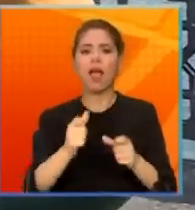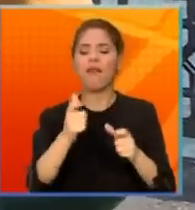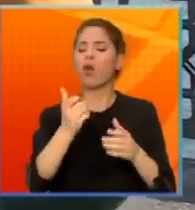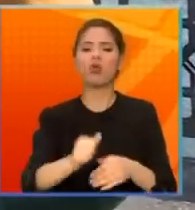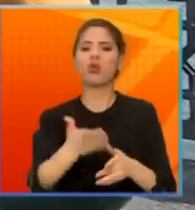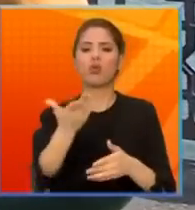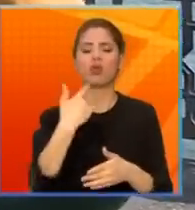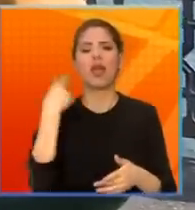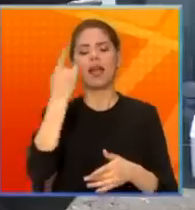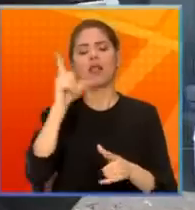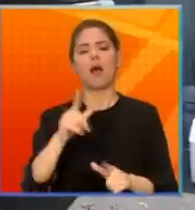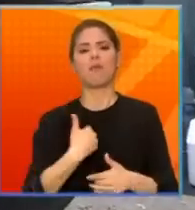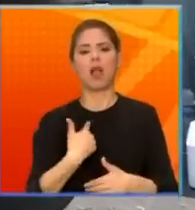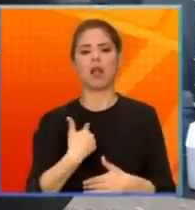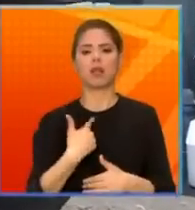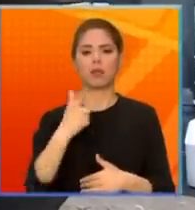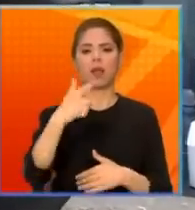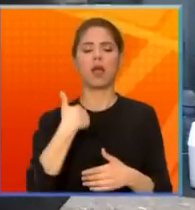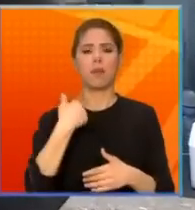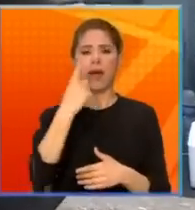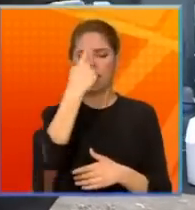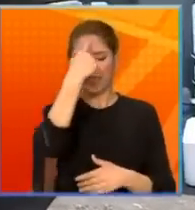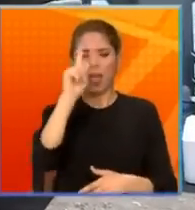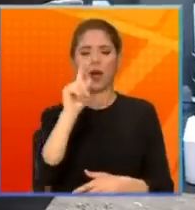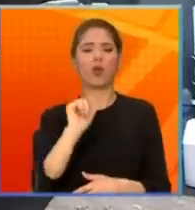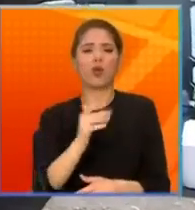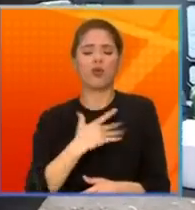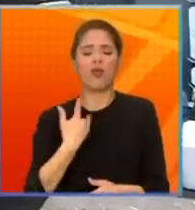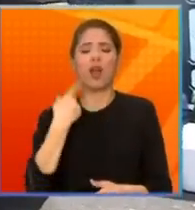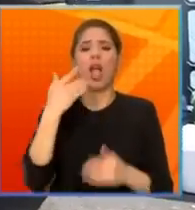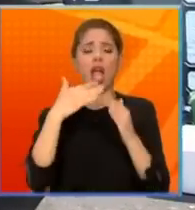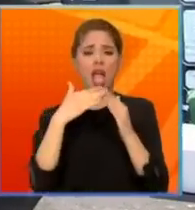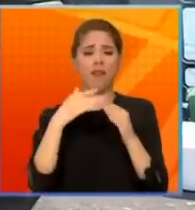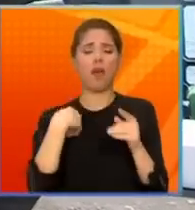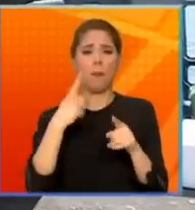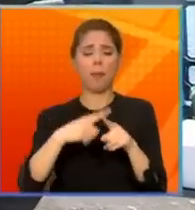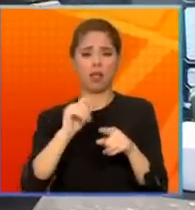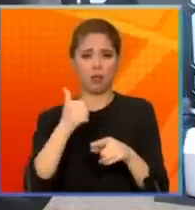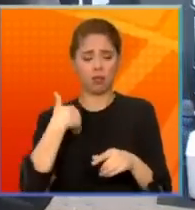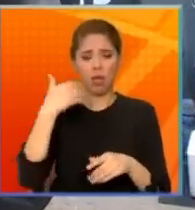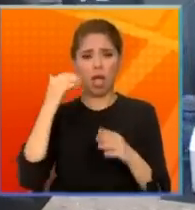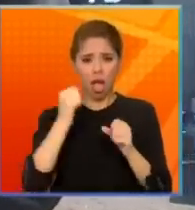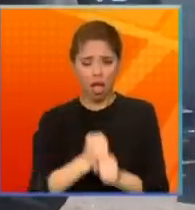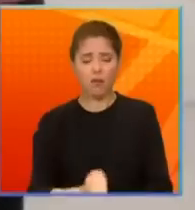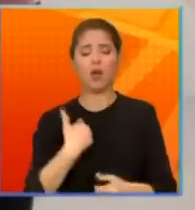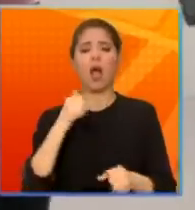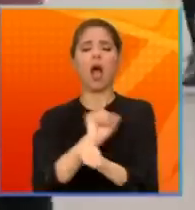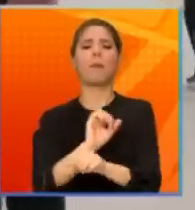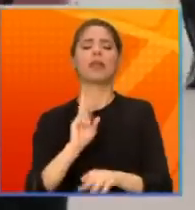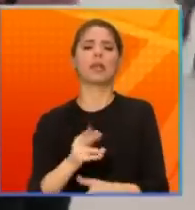sürekli gezmek gerekiyor benim için. Bir günümüz boş kalıyor da pazar günü. Onu da gezmesek, içeride kalsak sanki hapisteyiz vallahi. Bize öyle